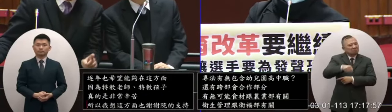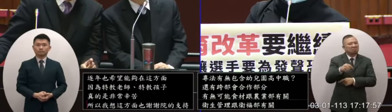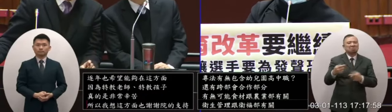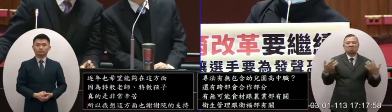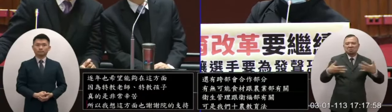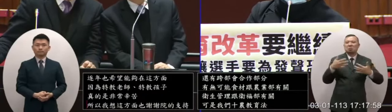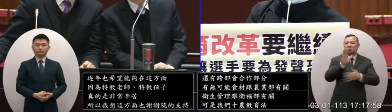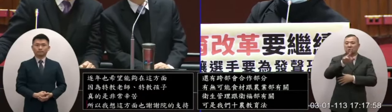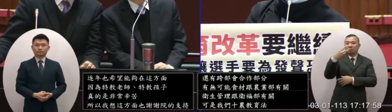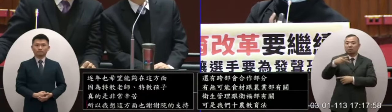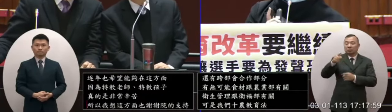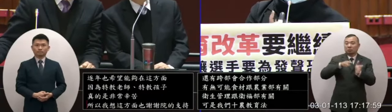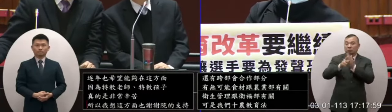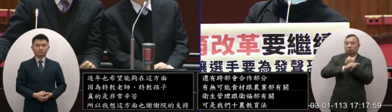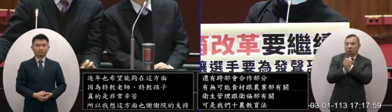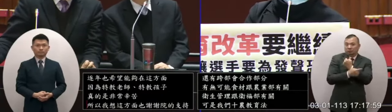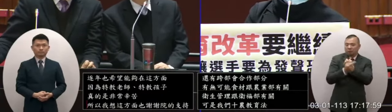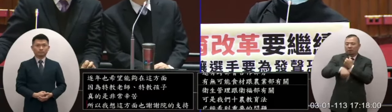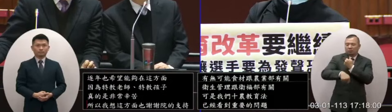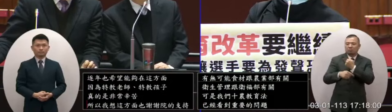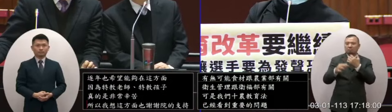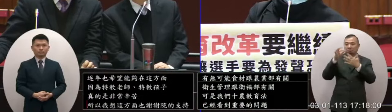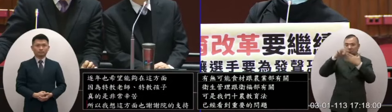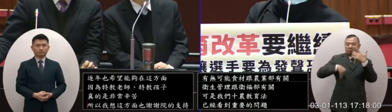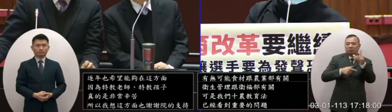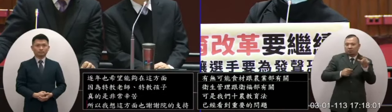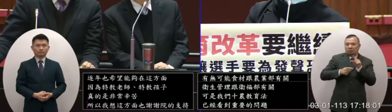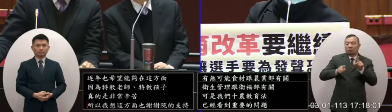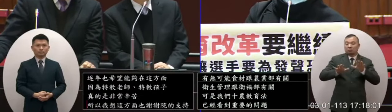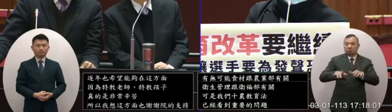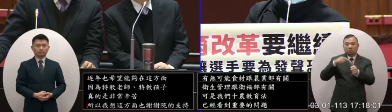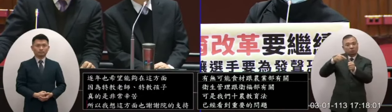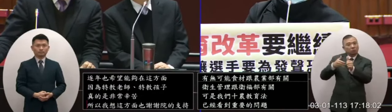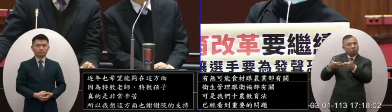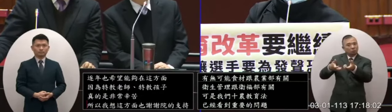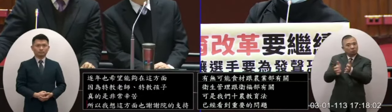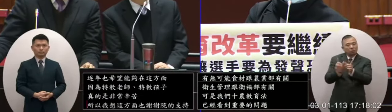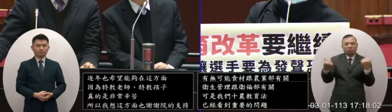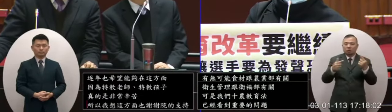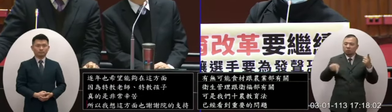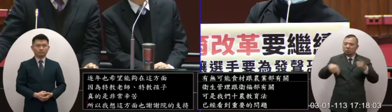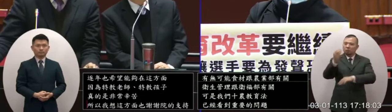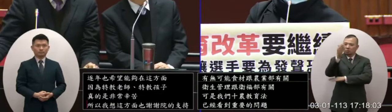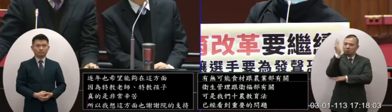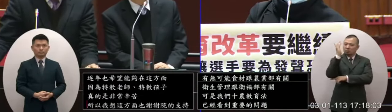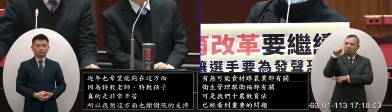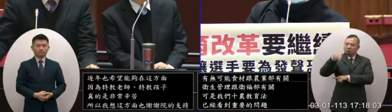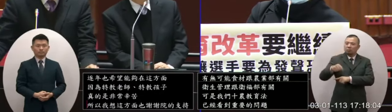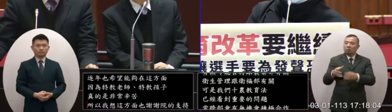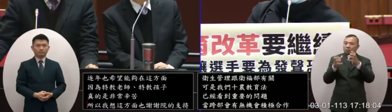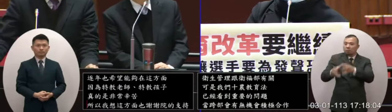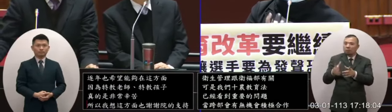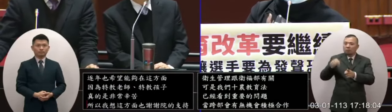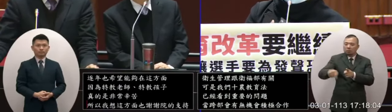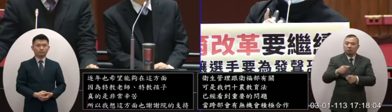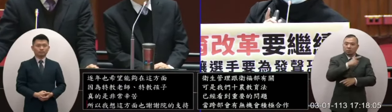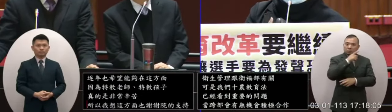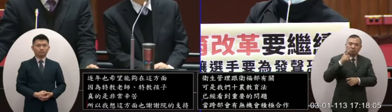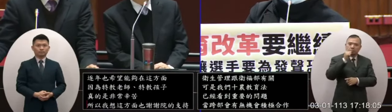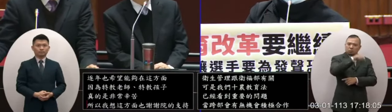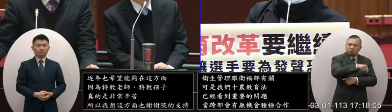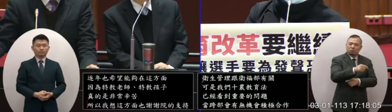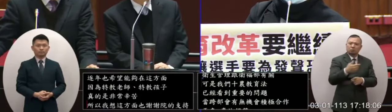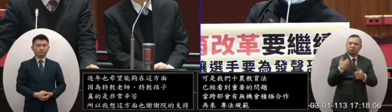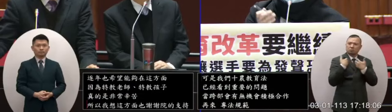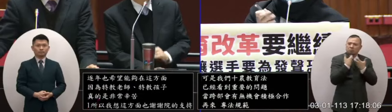来，专法的规范我不知道目前教育部的版本里面有没有公办公营、公办民营、民办民营、他校公营、中央厨房这么多